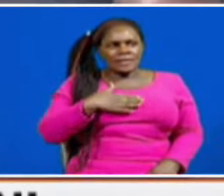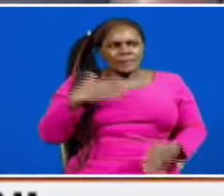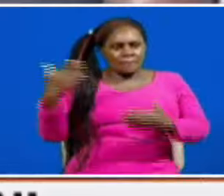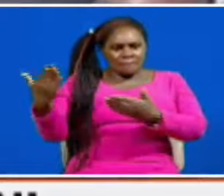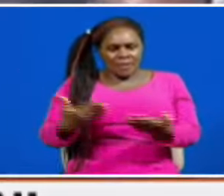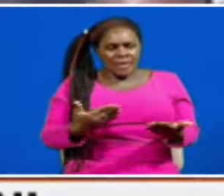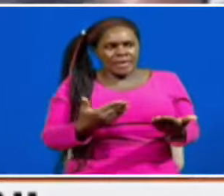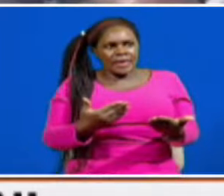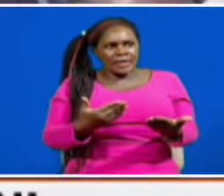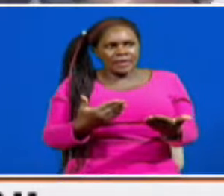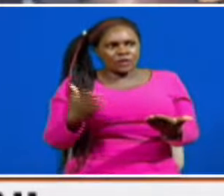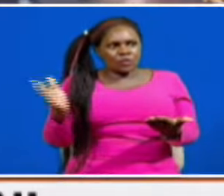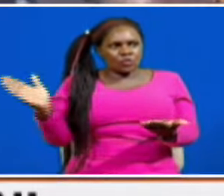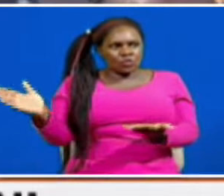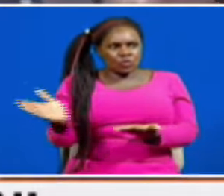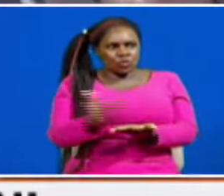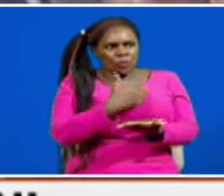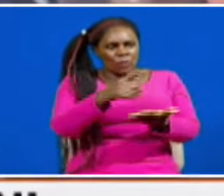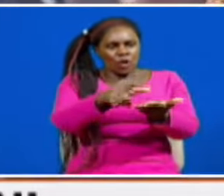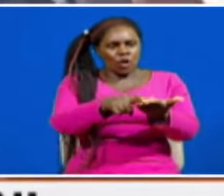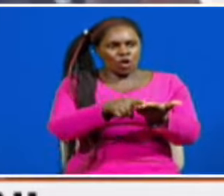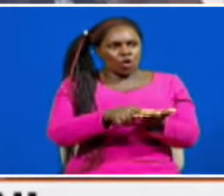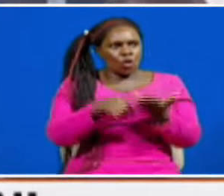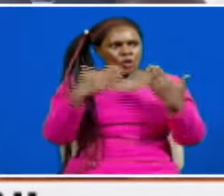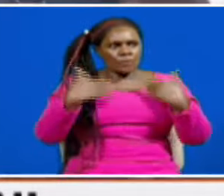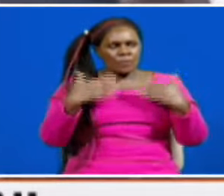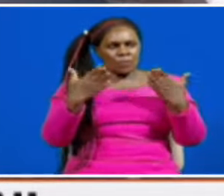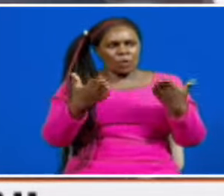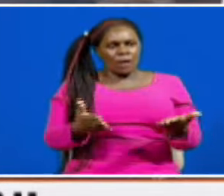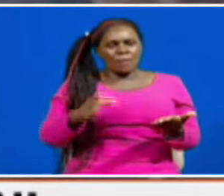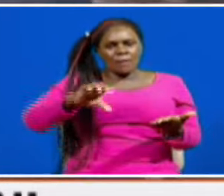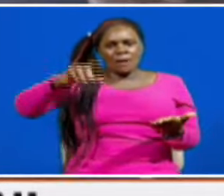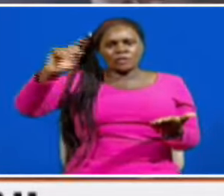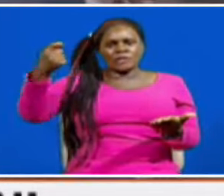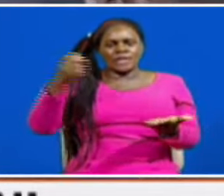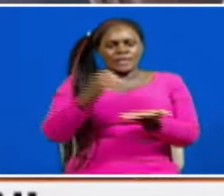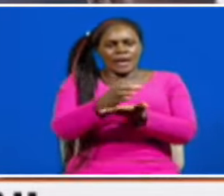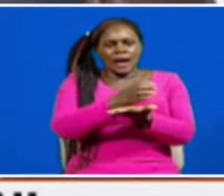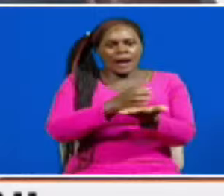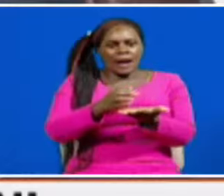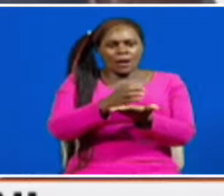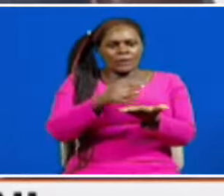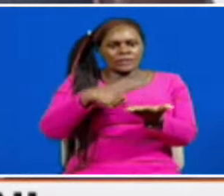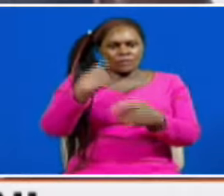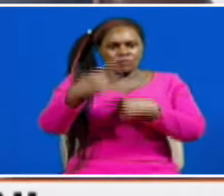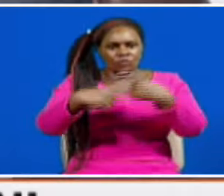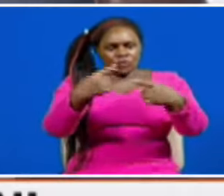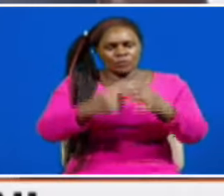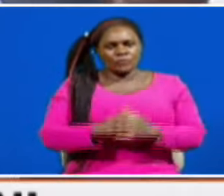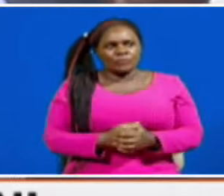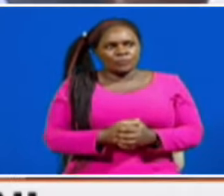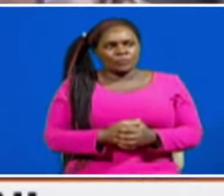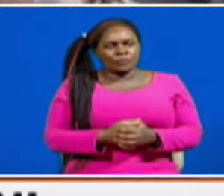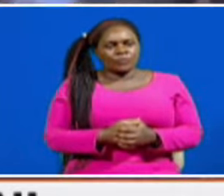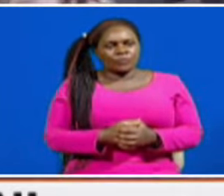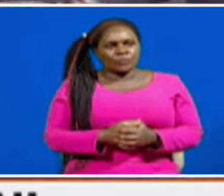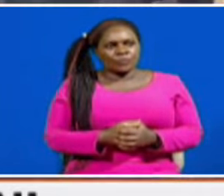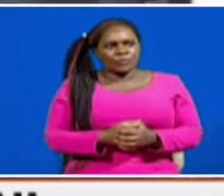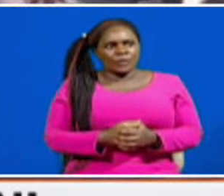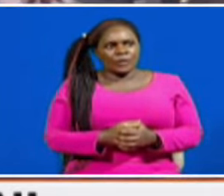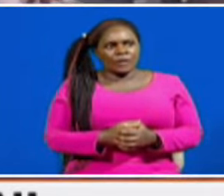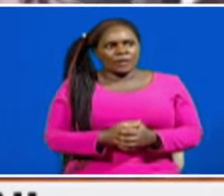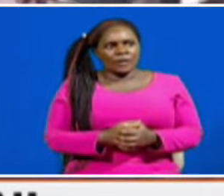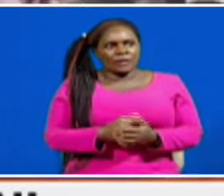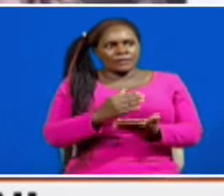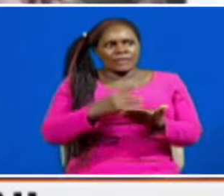madala wa kumal hii madeni ya watu wa hapa mount kenya ya kahawa ndio tu k mbele mambo ya kahawa kuna wale